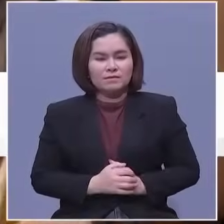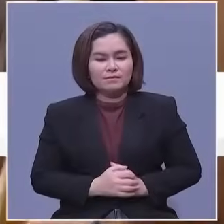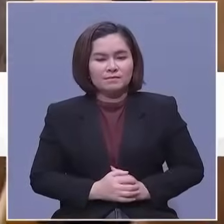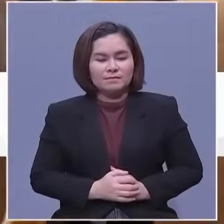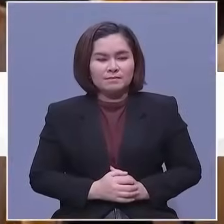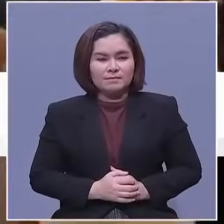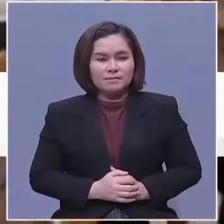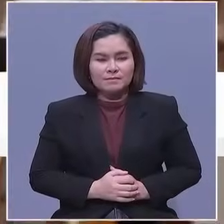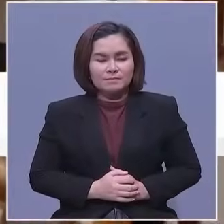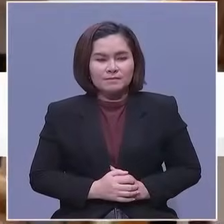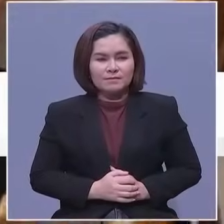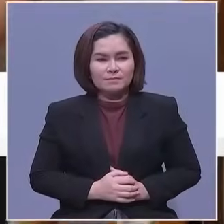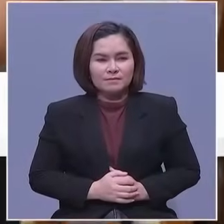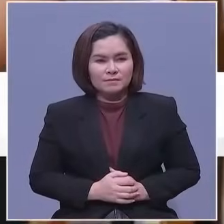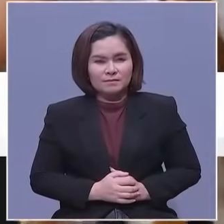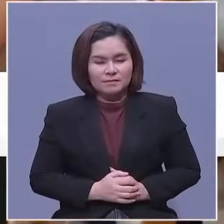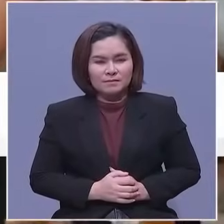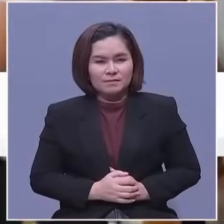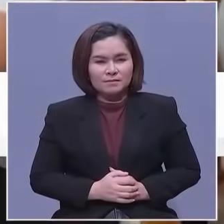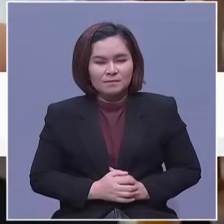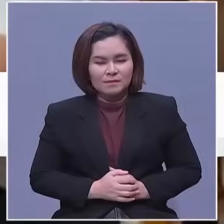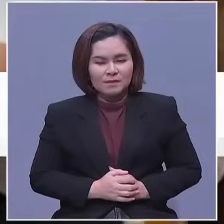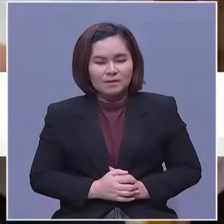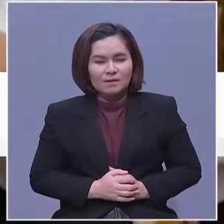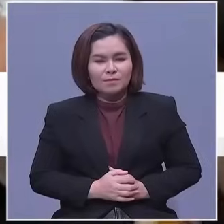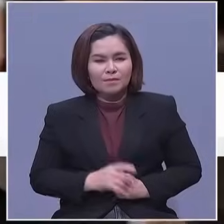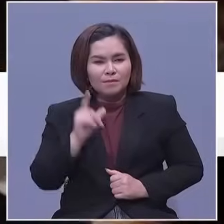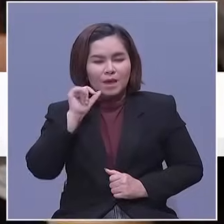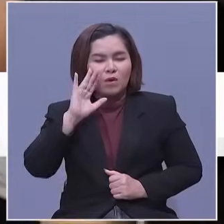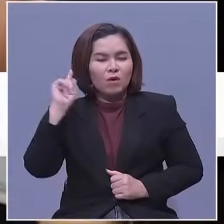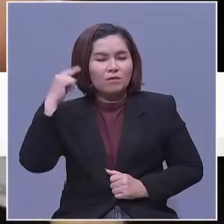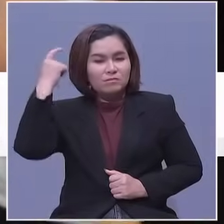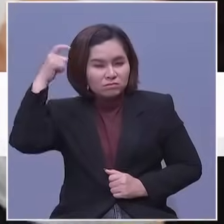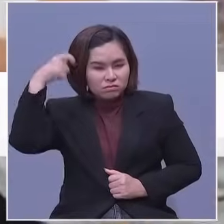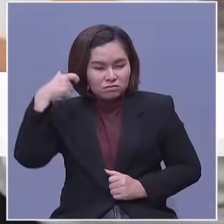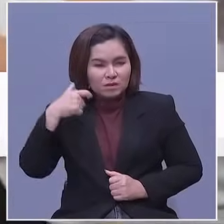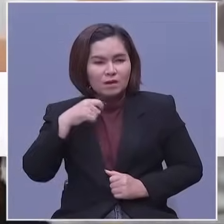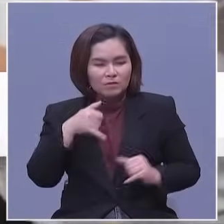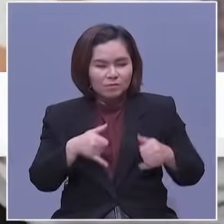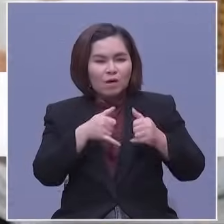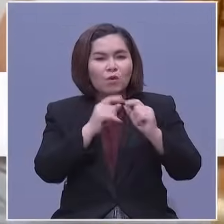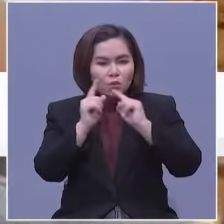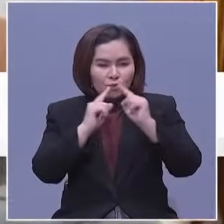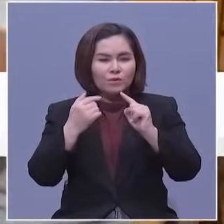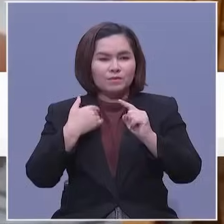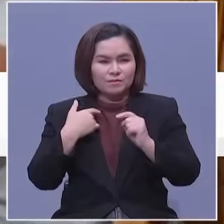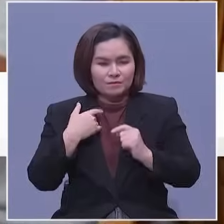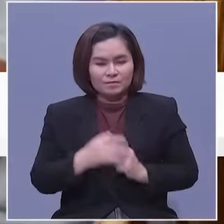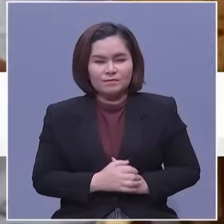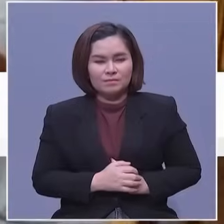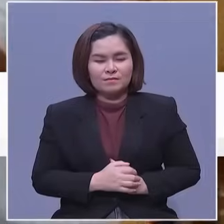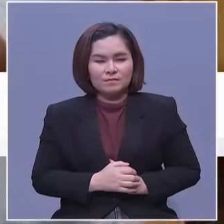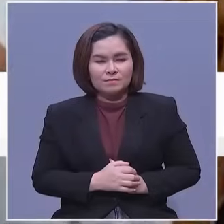นี้ค่ะคุณแม่พยายามจะเข้าไปห้ามและพยุงขึ้นมาเสร็จปุ๊บก็มีพูดคุยหลังจาก